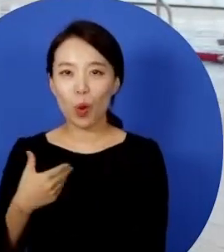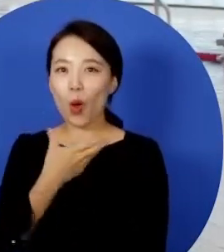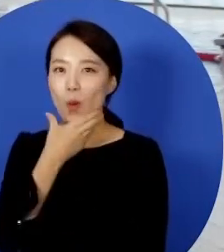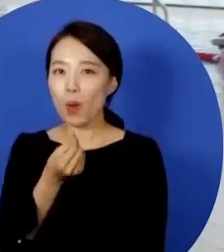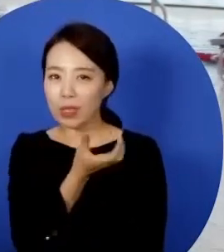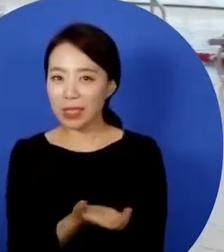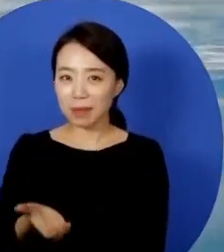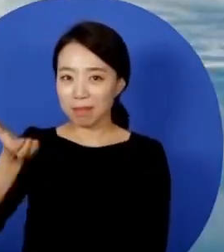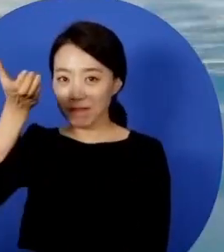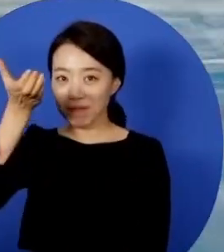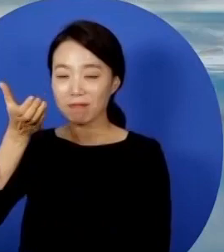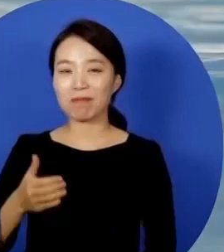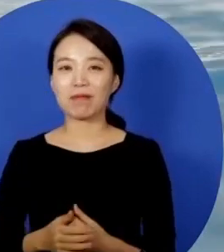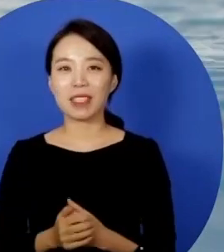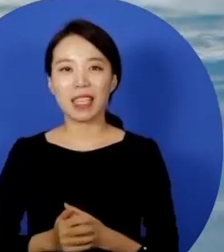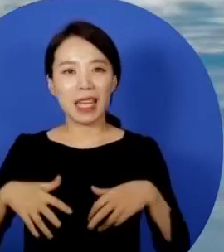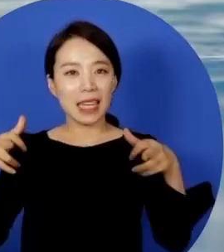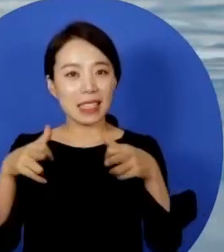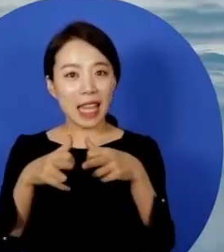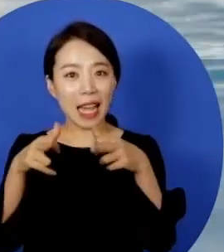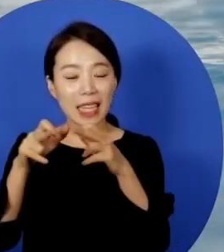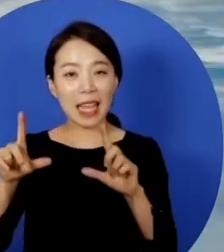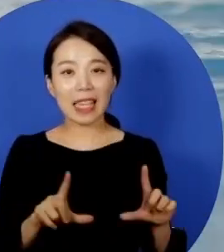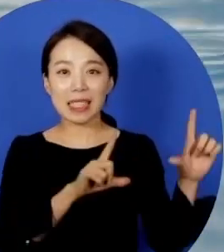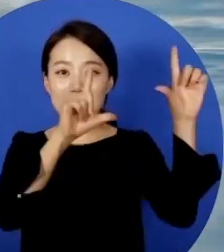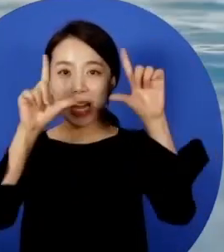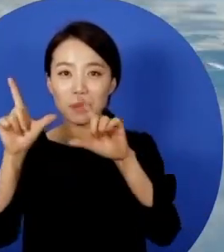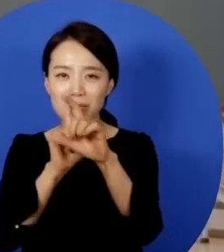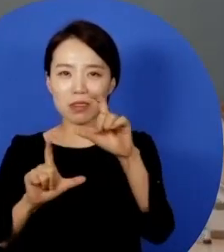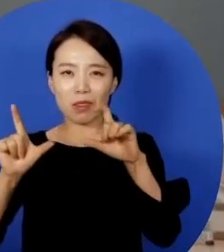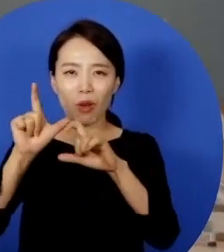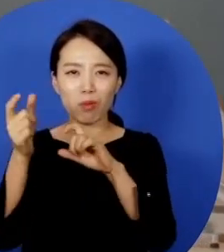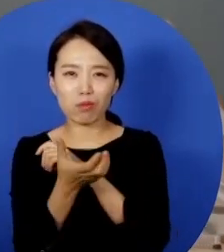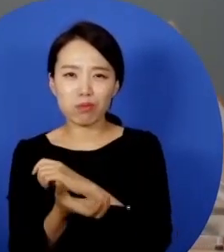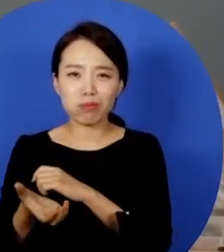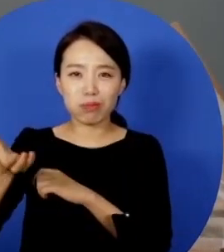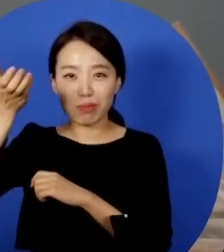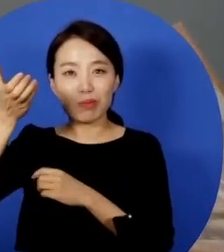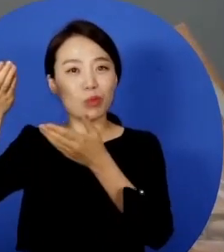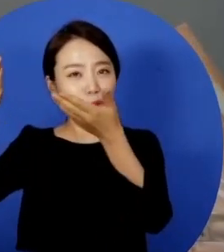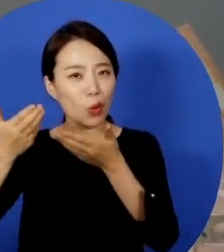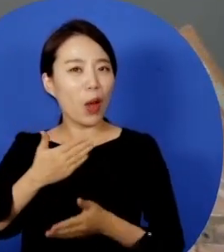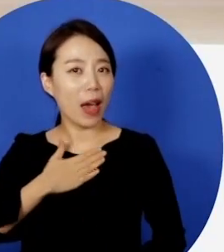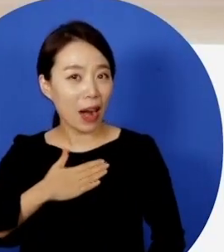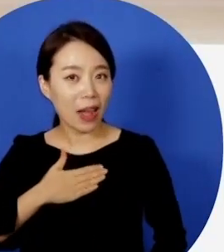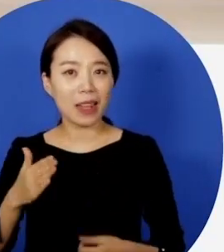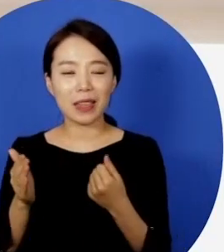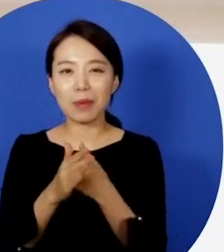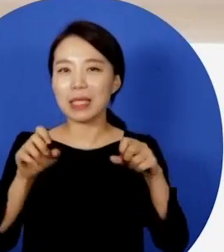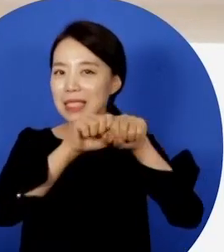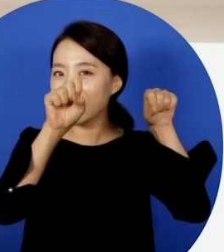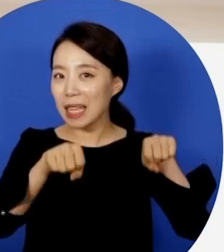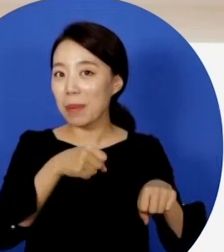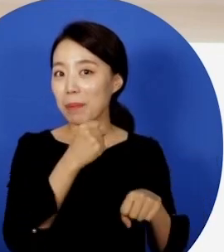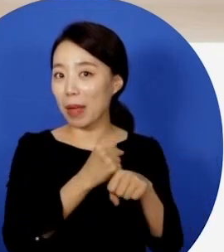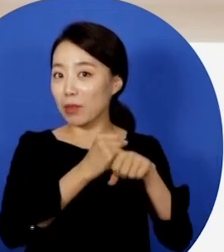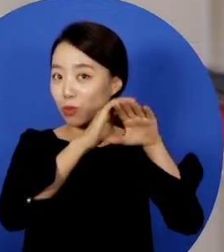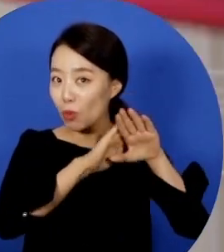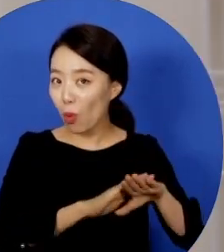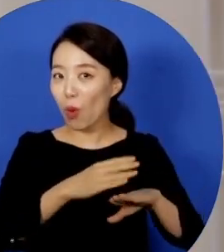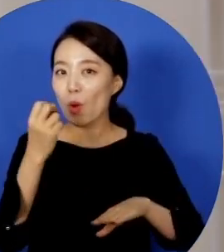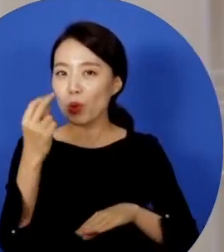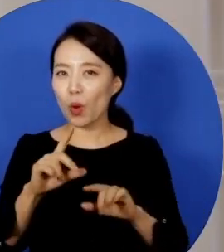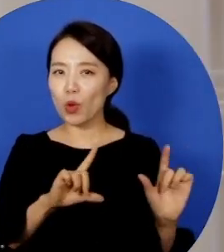등으로 장애인의 삶의 질을 높여줄 것임을 알기에 생활체육 시스템을 구성하고